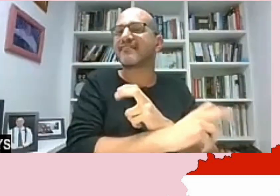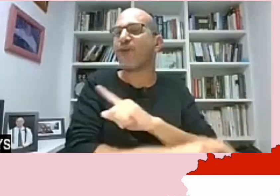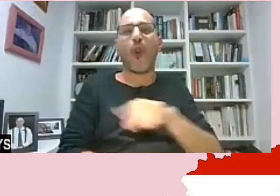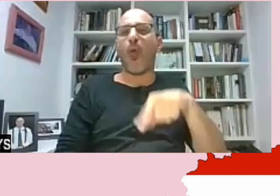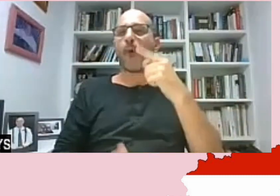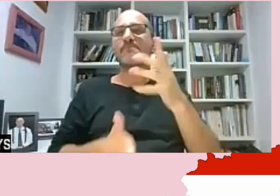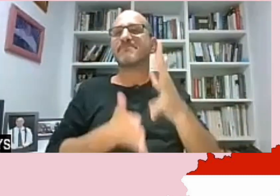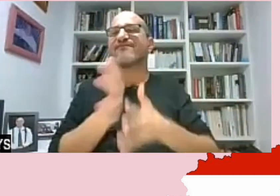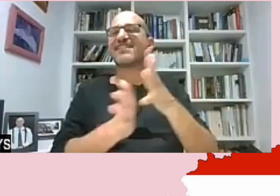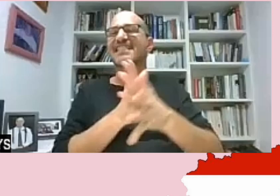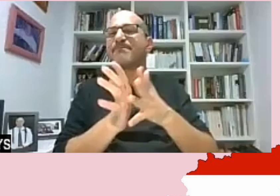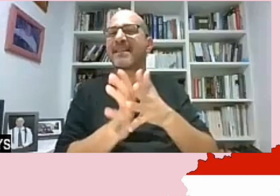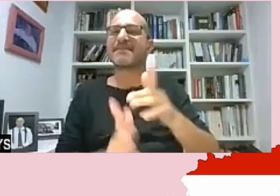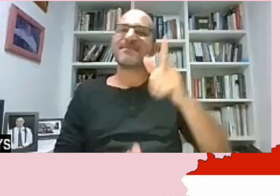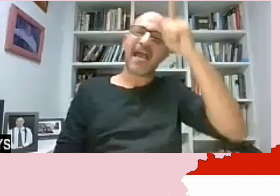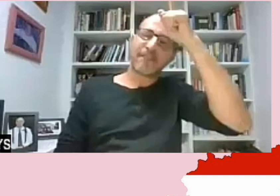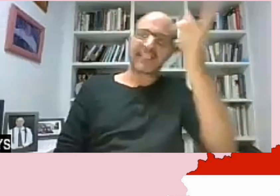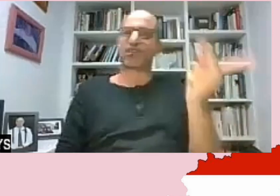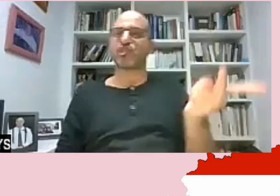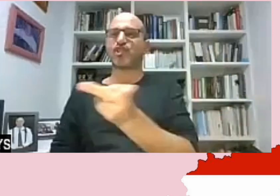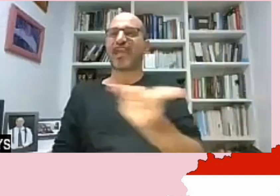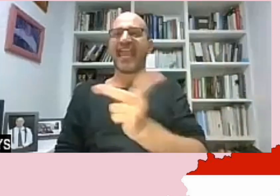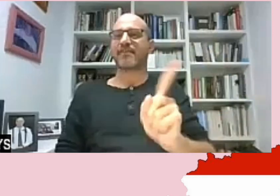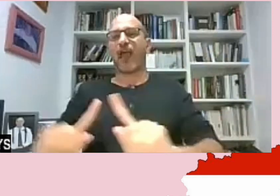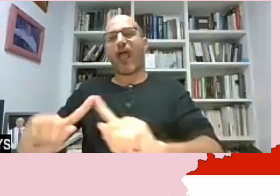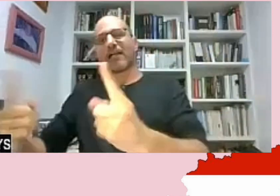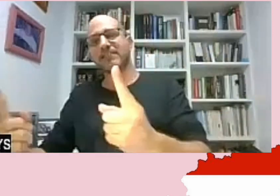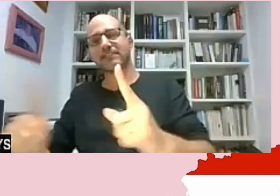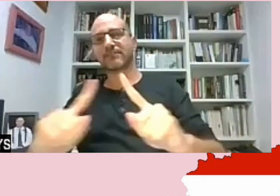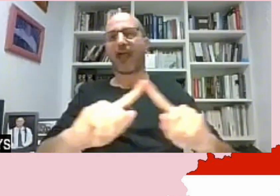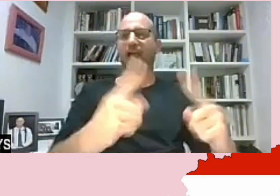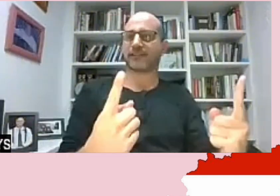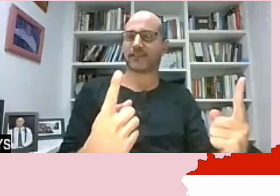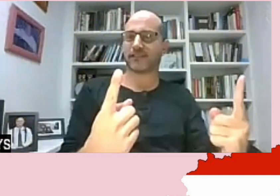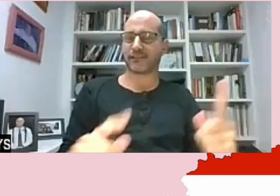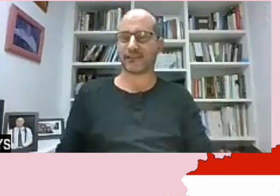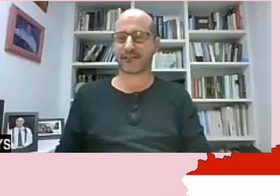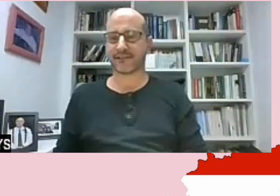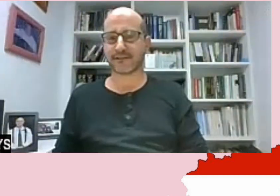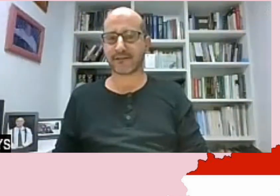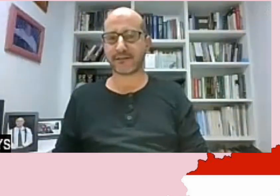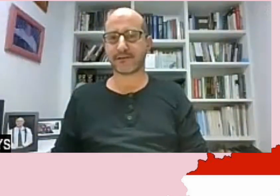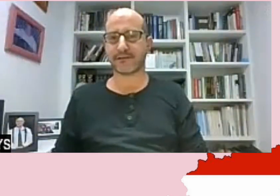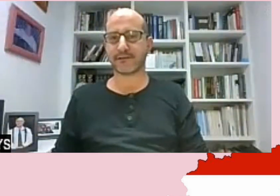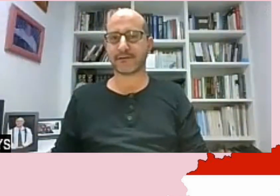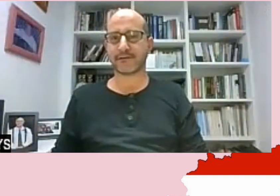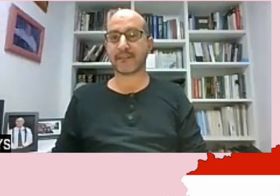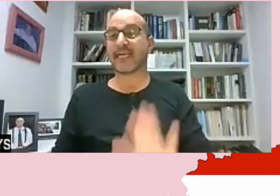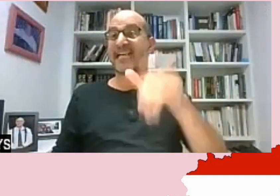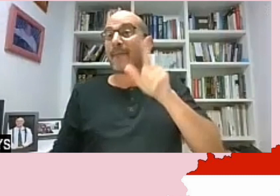ושפת סימנים אוסטרית, לא אומרים שפת סימנים גרמנית לשתיהן, שפות שונות לחלוטין.